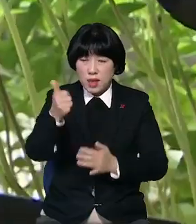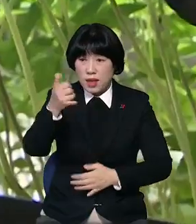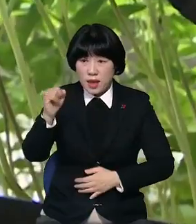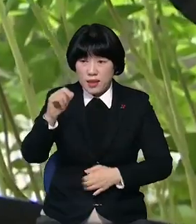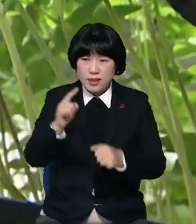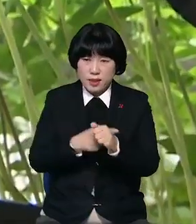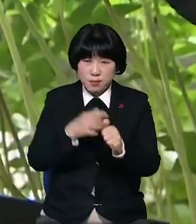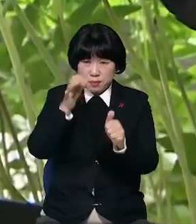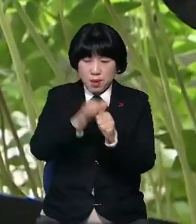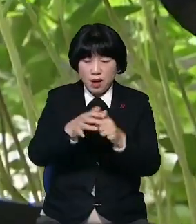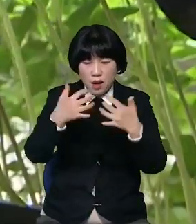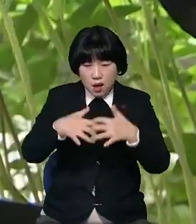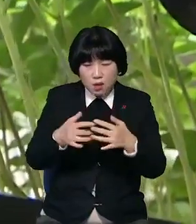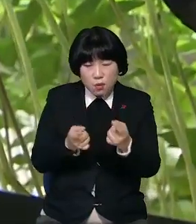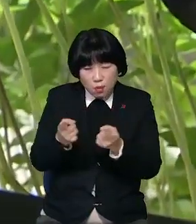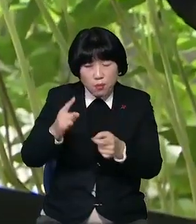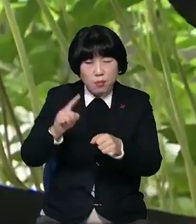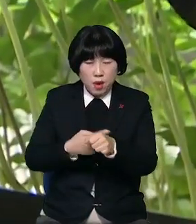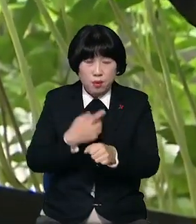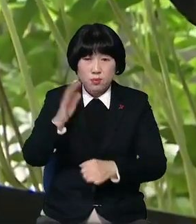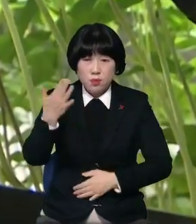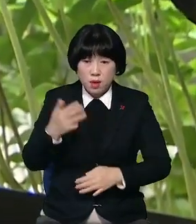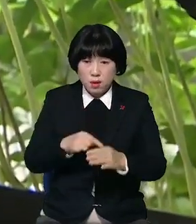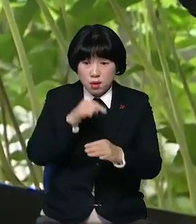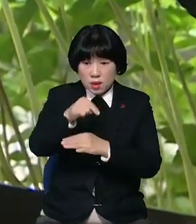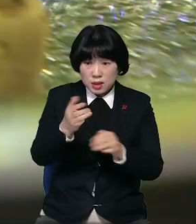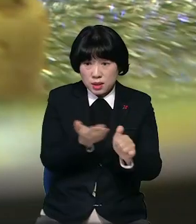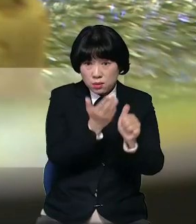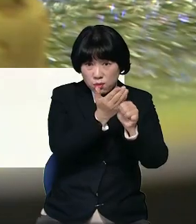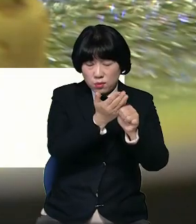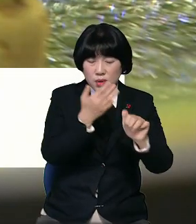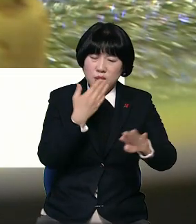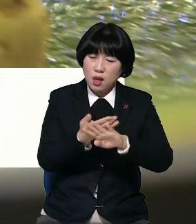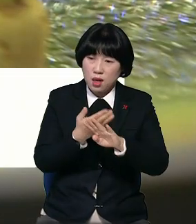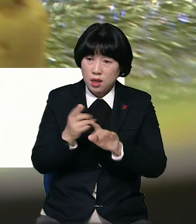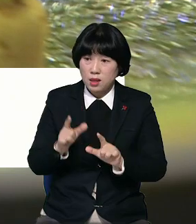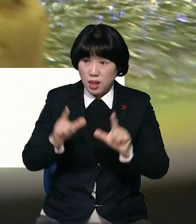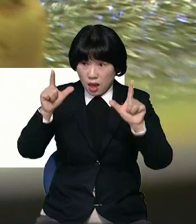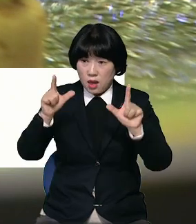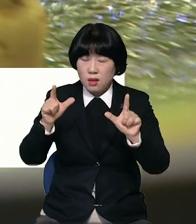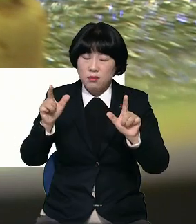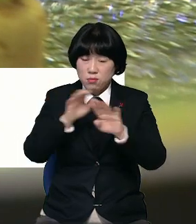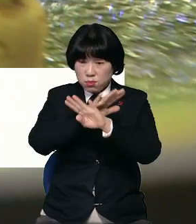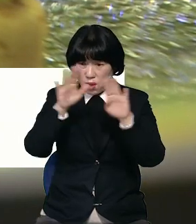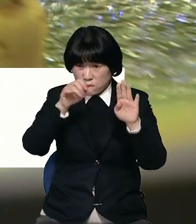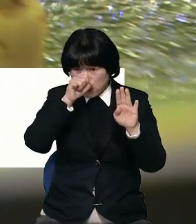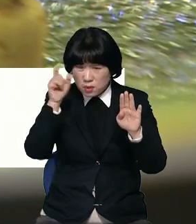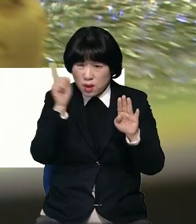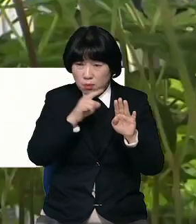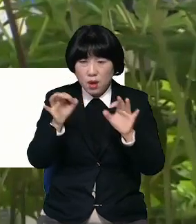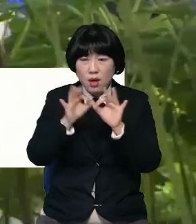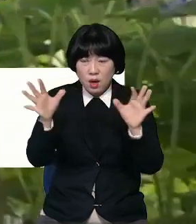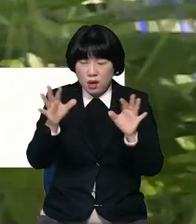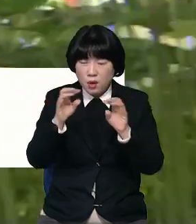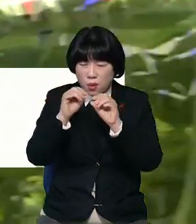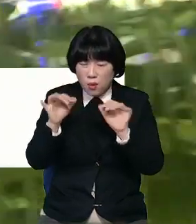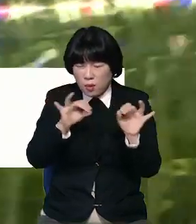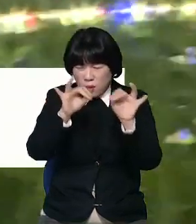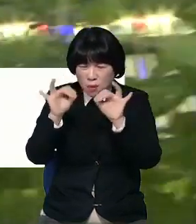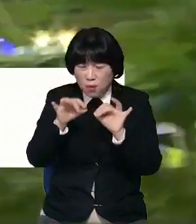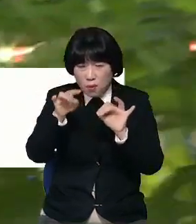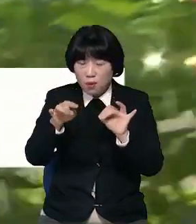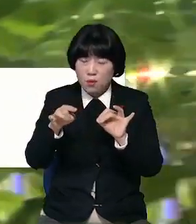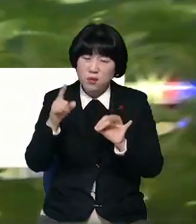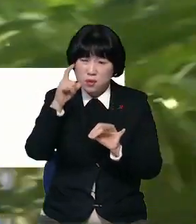자동으로 조절됩니다. 야외에서 재배한 식물과 달리 날씨 변화에 구애받지 않고 미세먼지와 같은